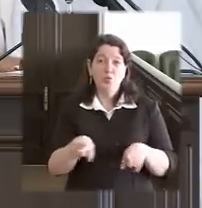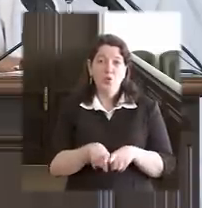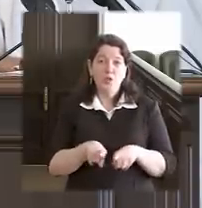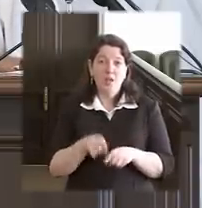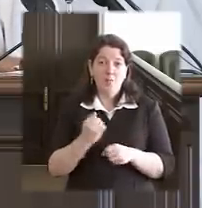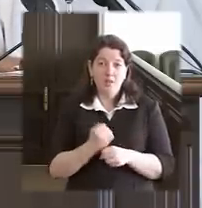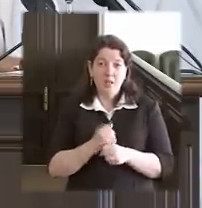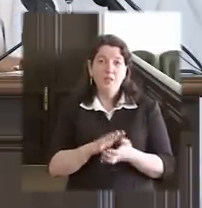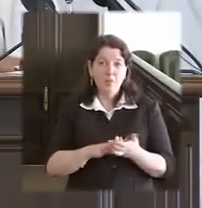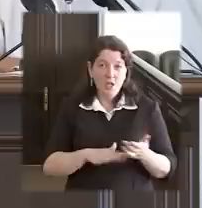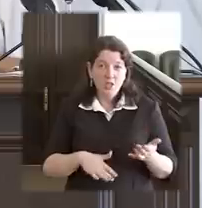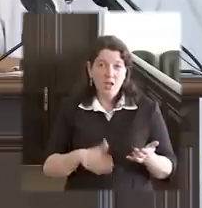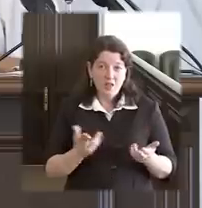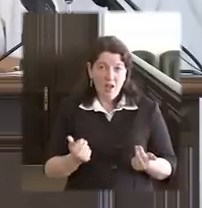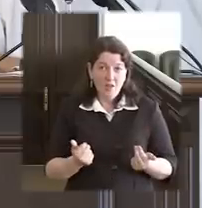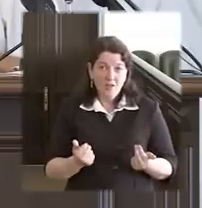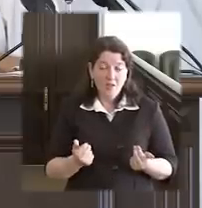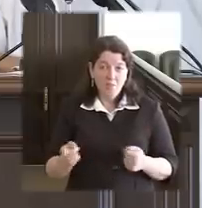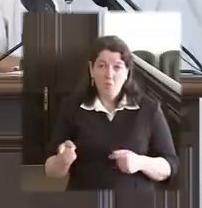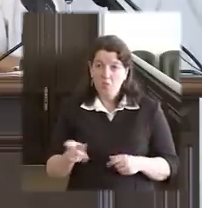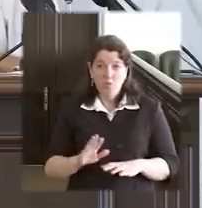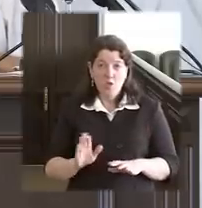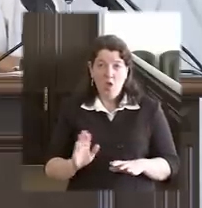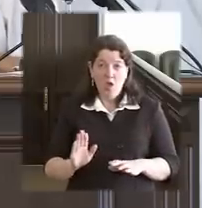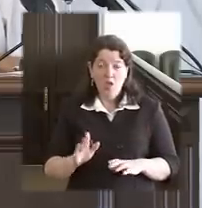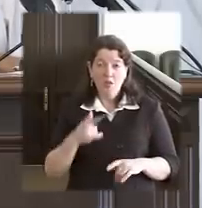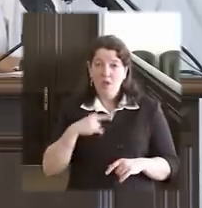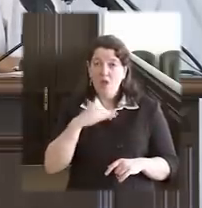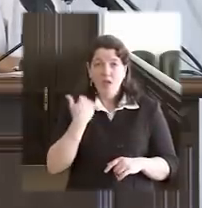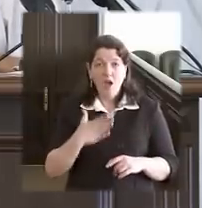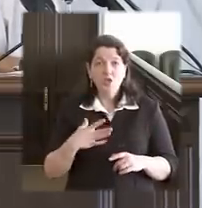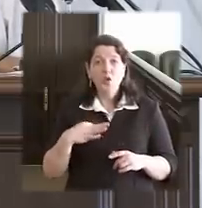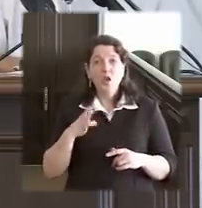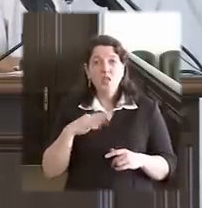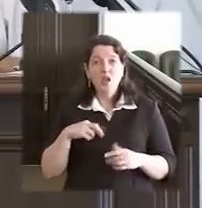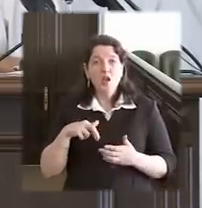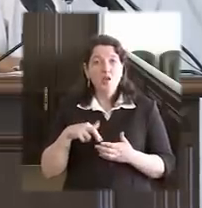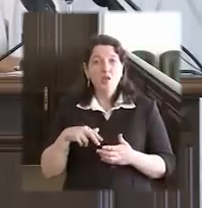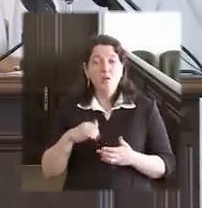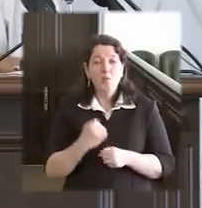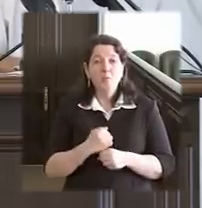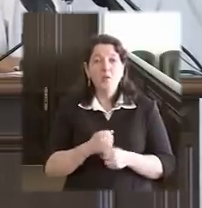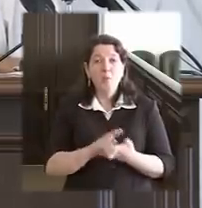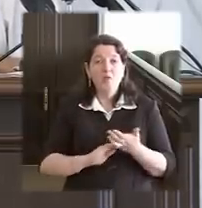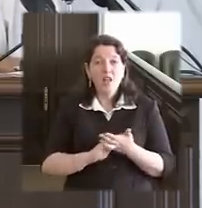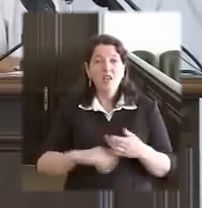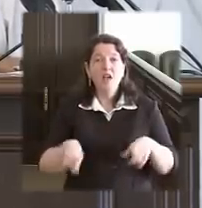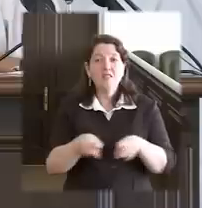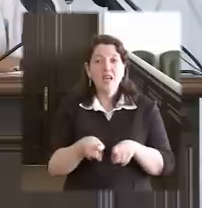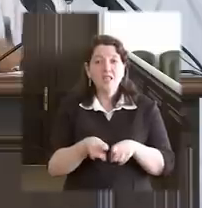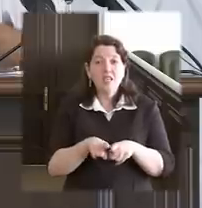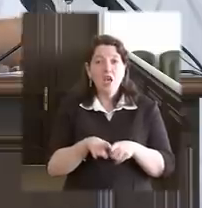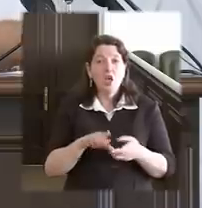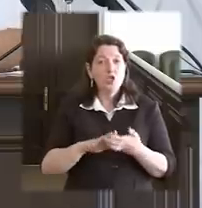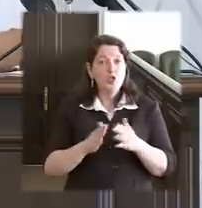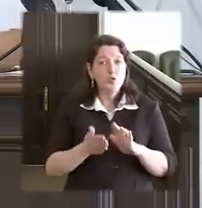такого умного? Чтобы, наткнувшись на один побежал по всем гвоздям.